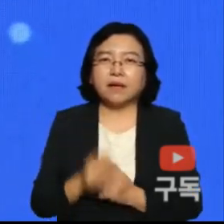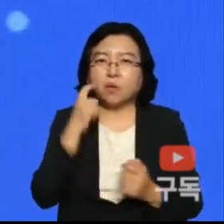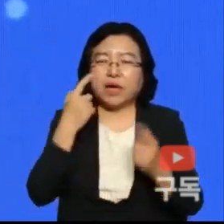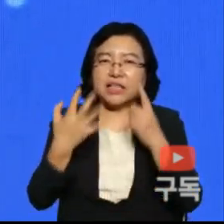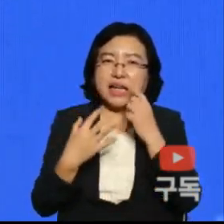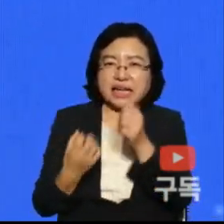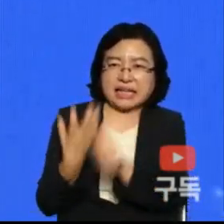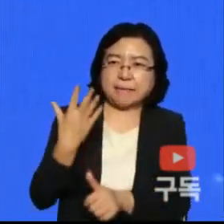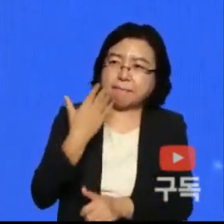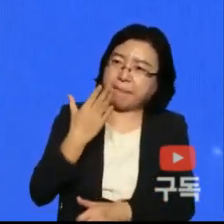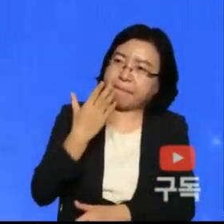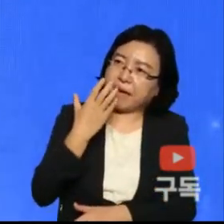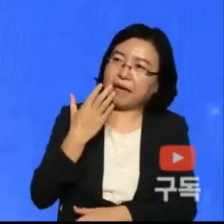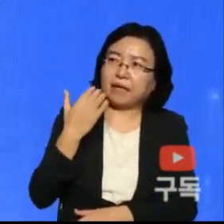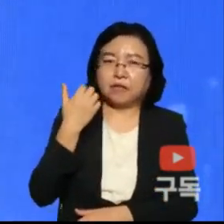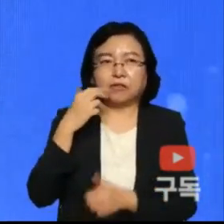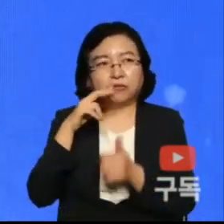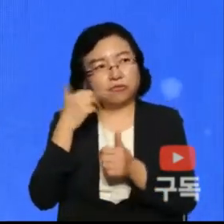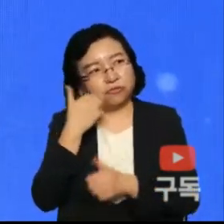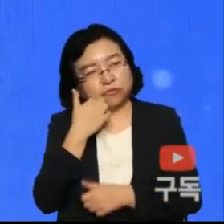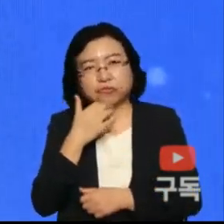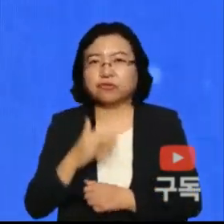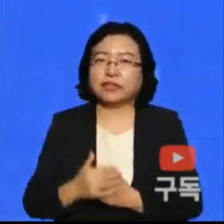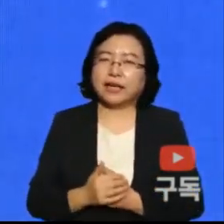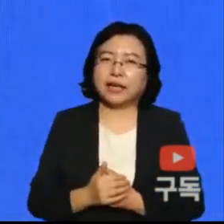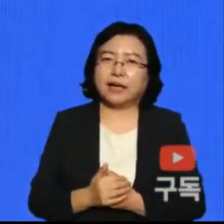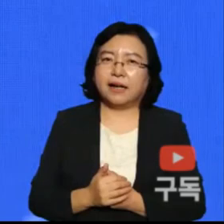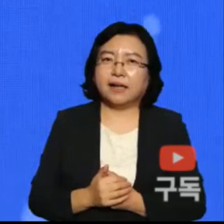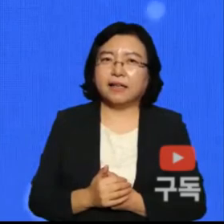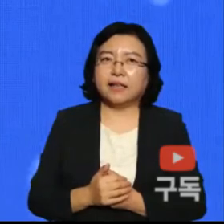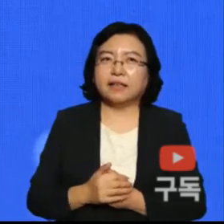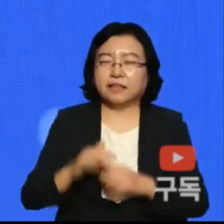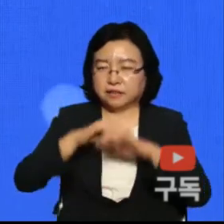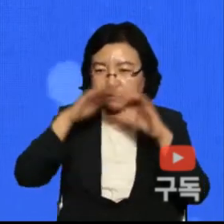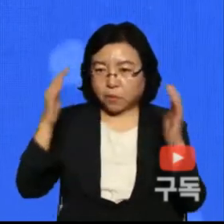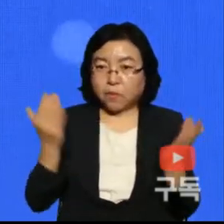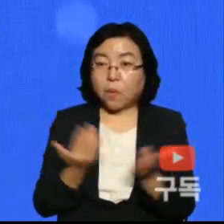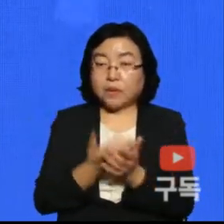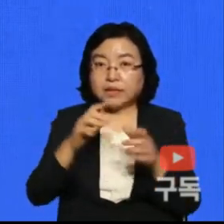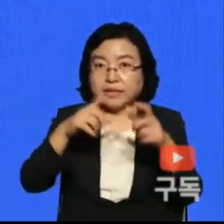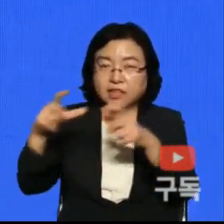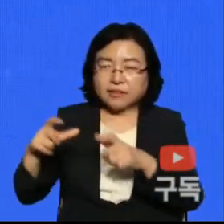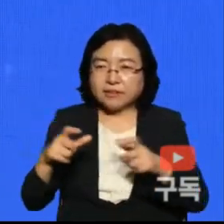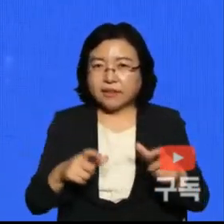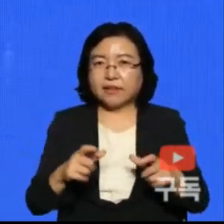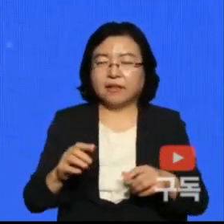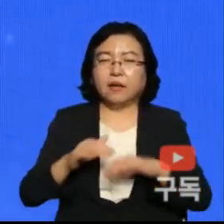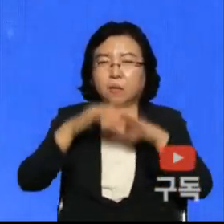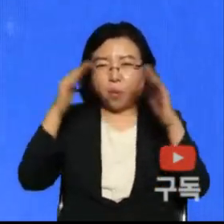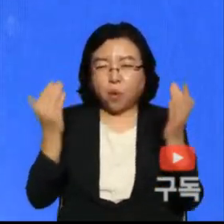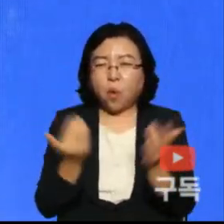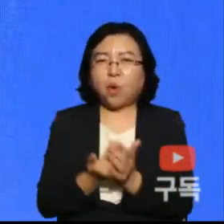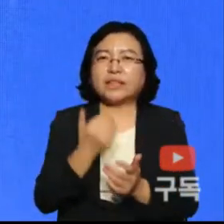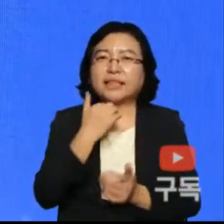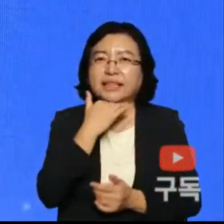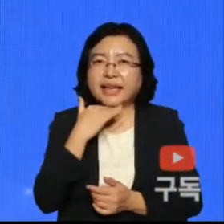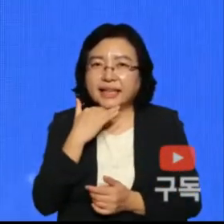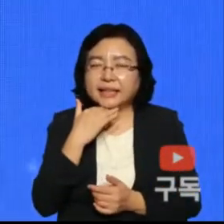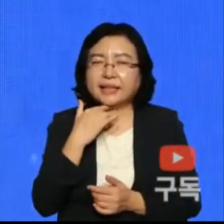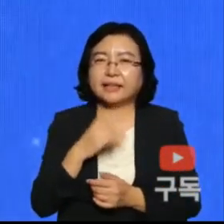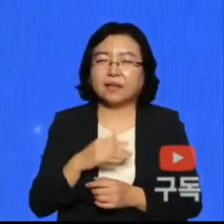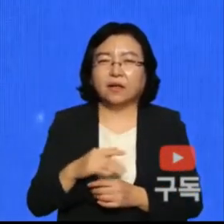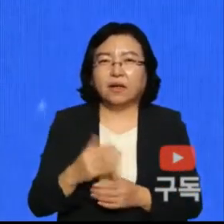후보가 누구냐 입니다 전 지역에서 전 연령대 에서 진보